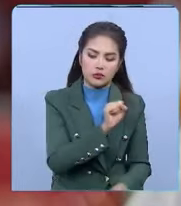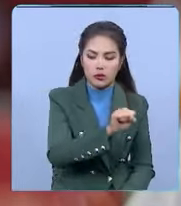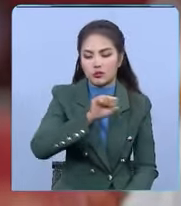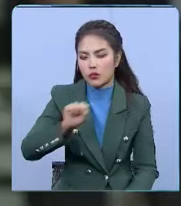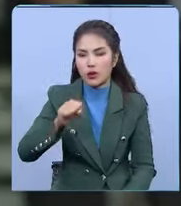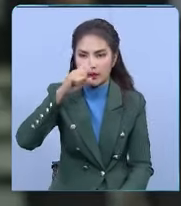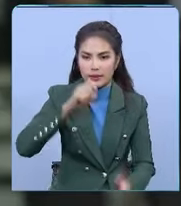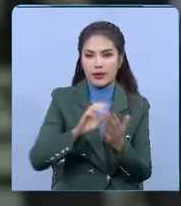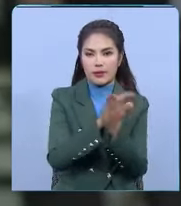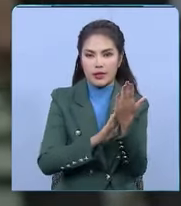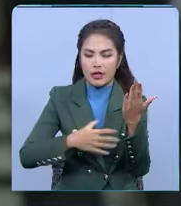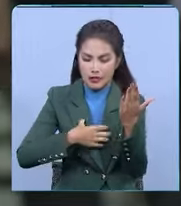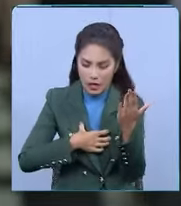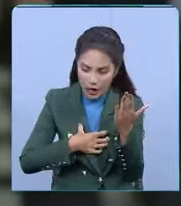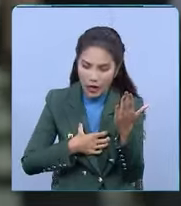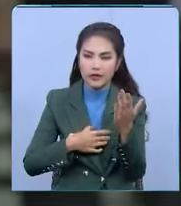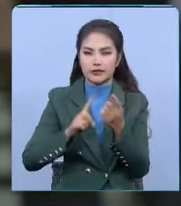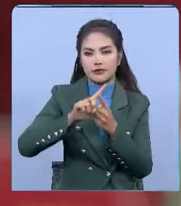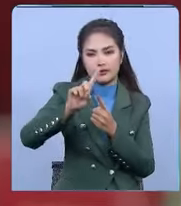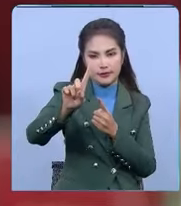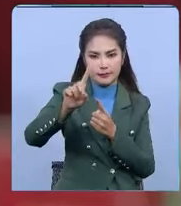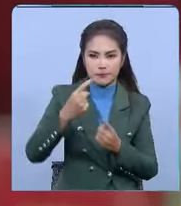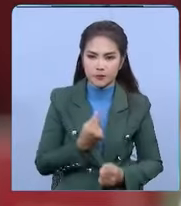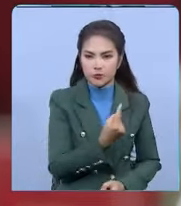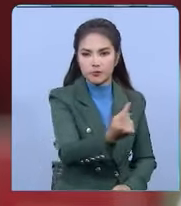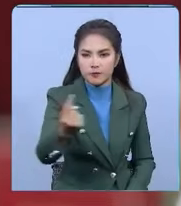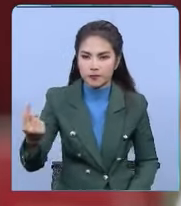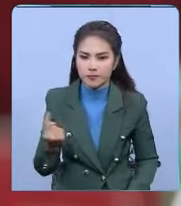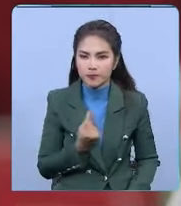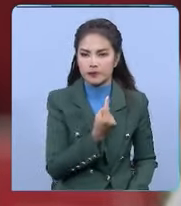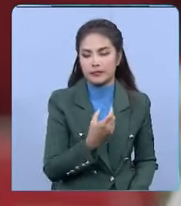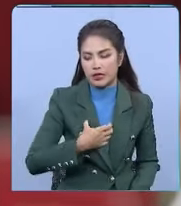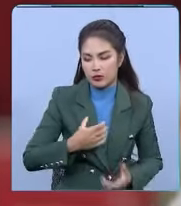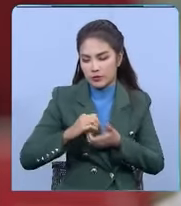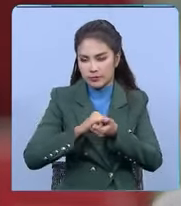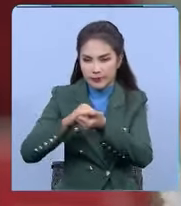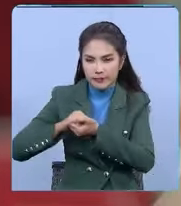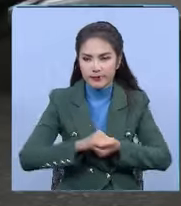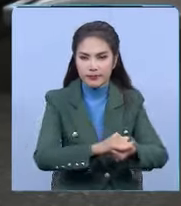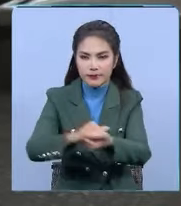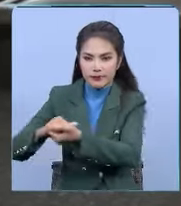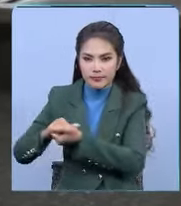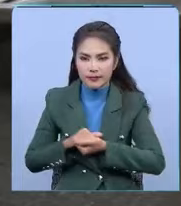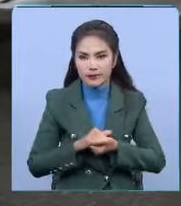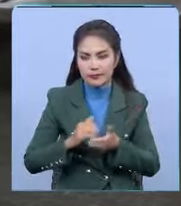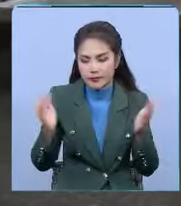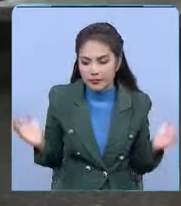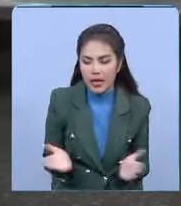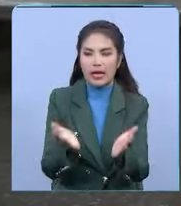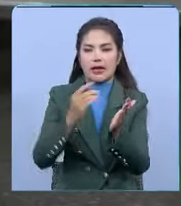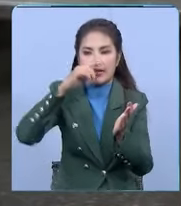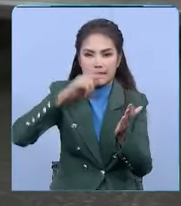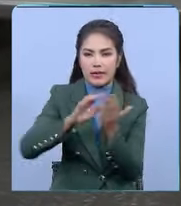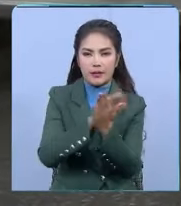การความเป็นหนึ่งเดียวต้องการเพื่อที่จะรวบรวมความเป็นหนึ่งเดียวเนี่ยพาประเทศไปให้เจริญก้าวหน้าเพ